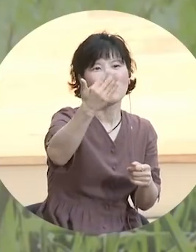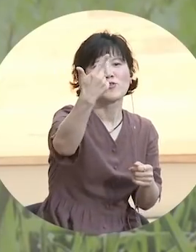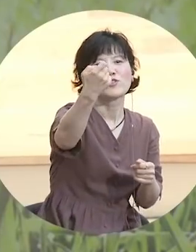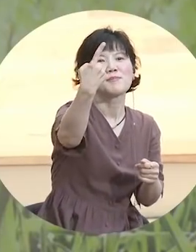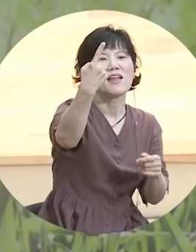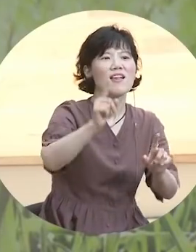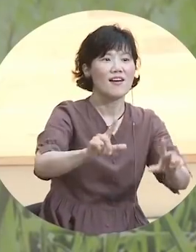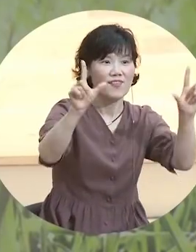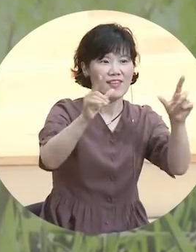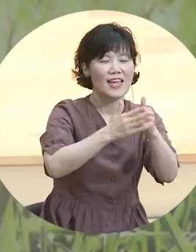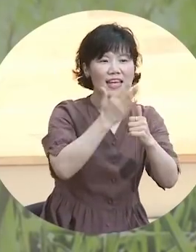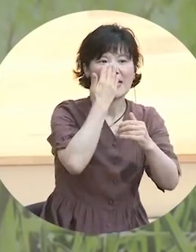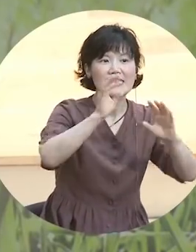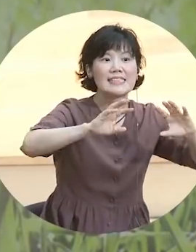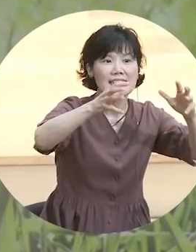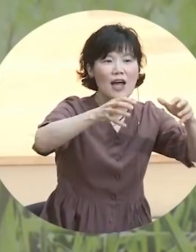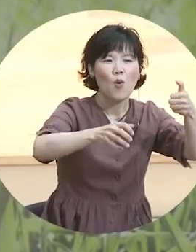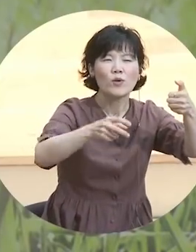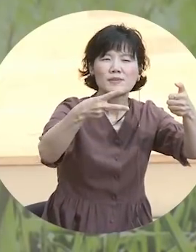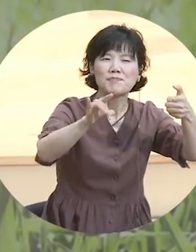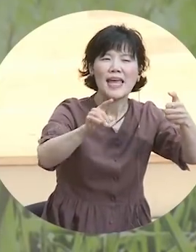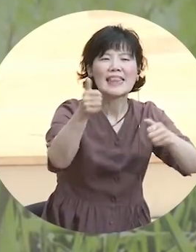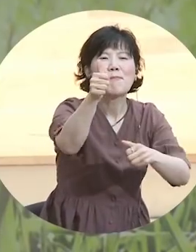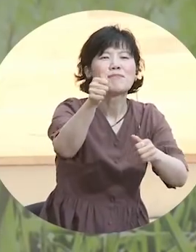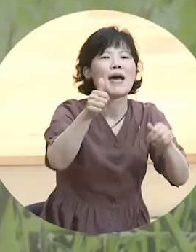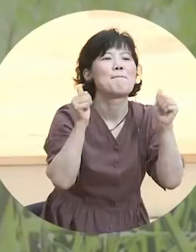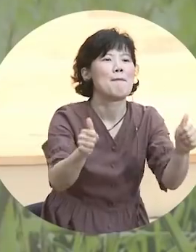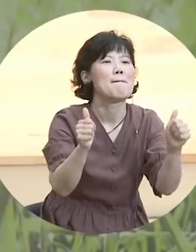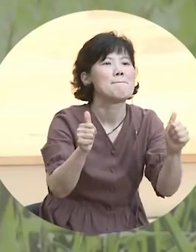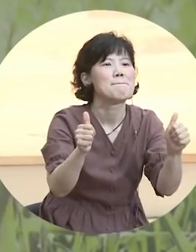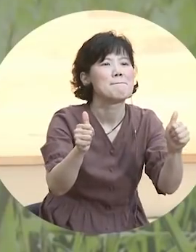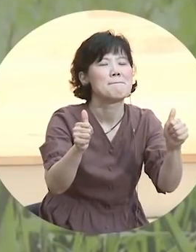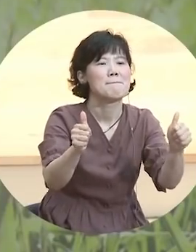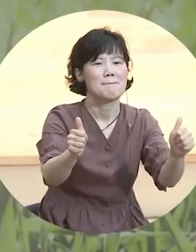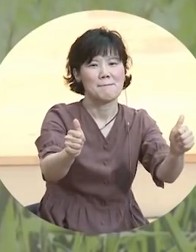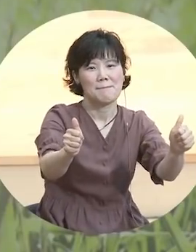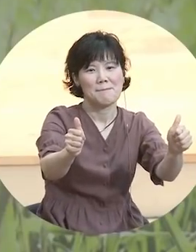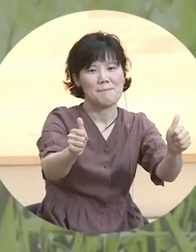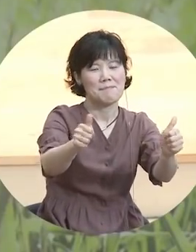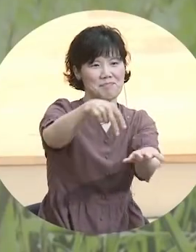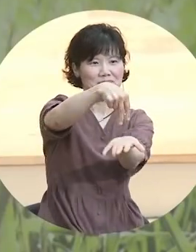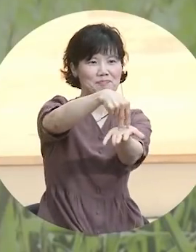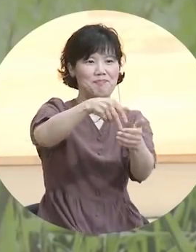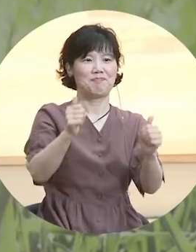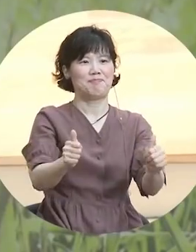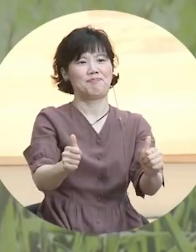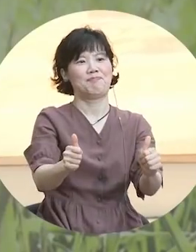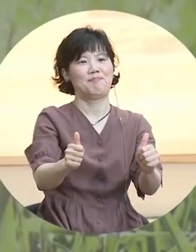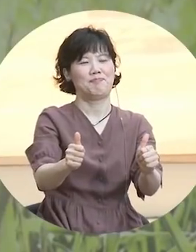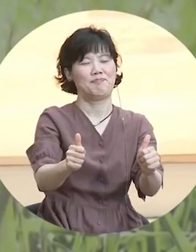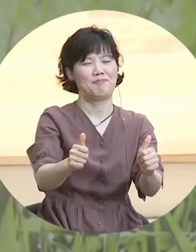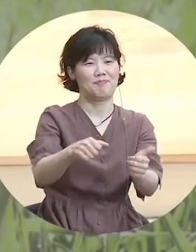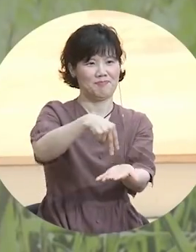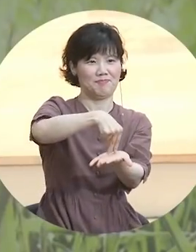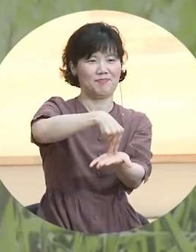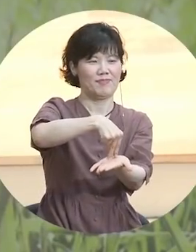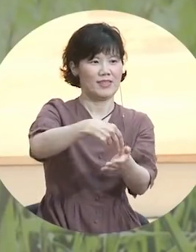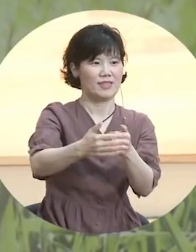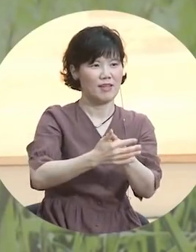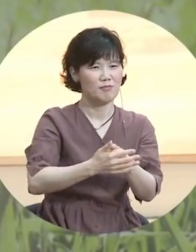1961년도에 있었던 일입니다. 이스라엘의 한 50대 남자가 법정에 재판을 받게 됐습니다. 섰죠. 재판에, 법정에